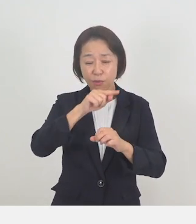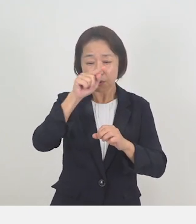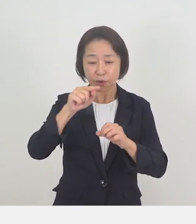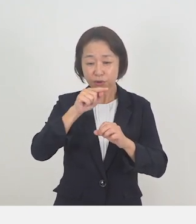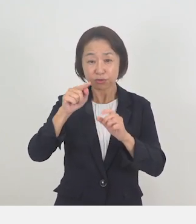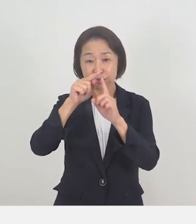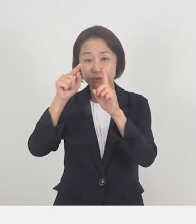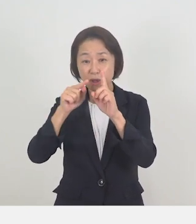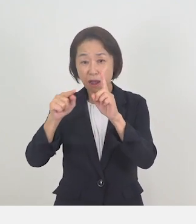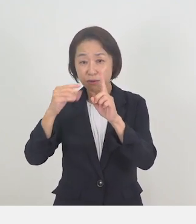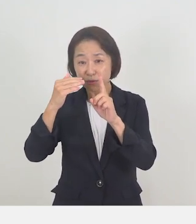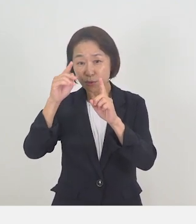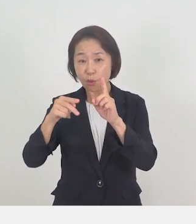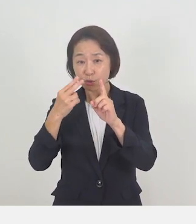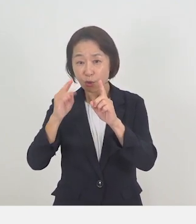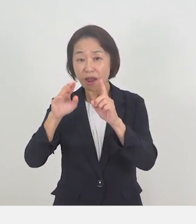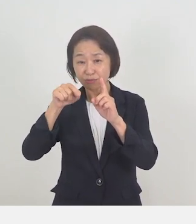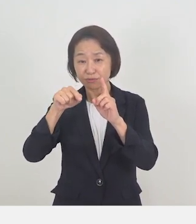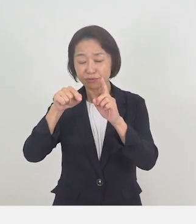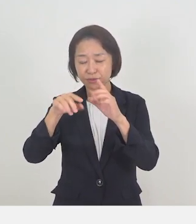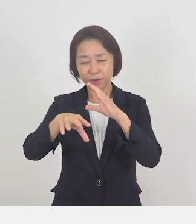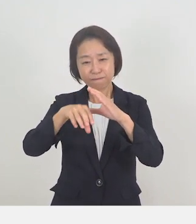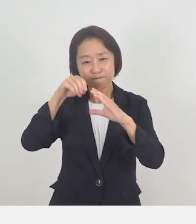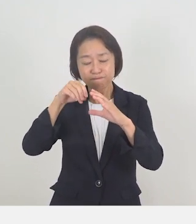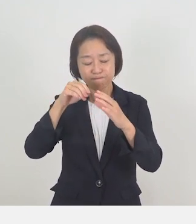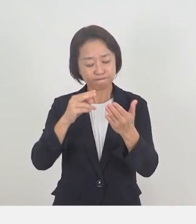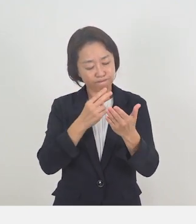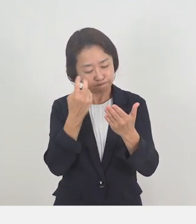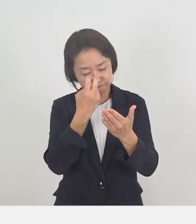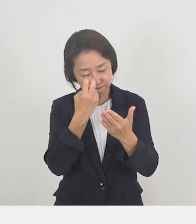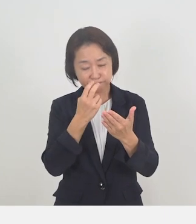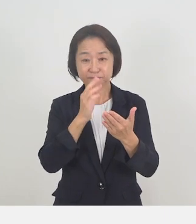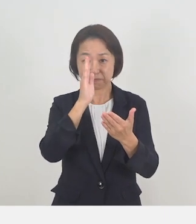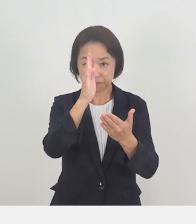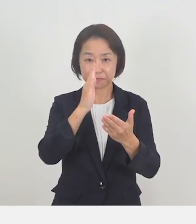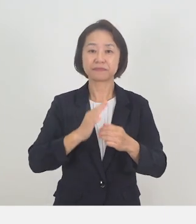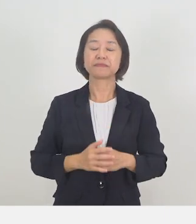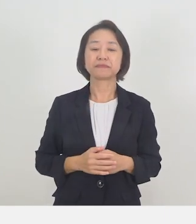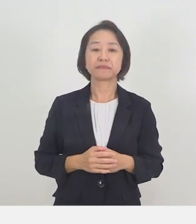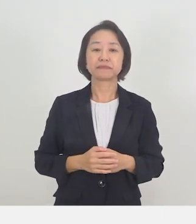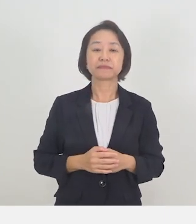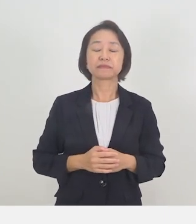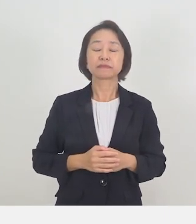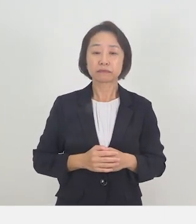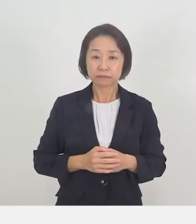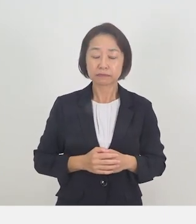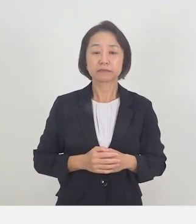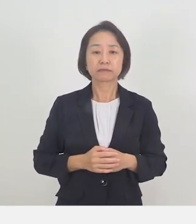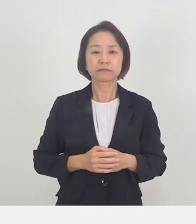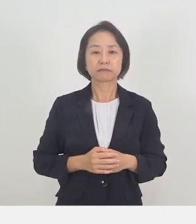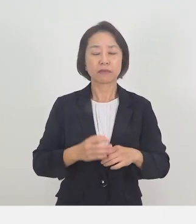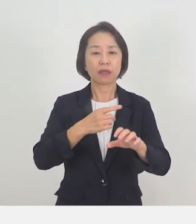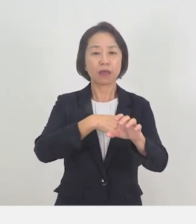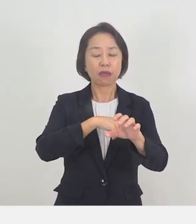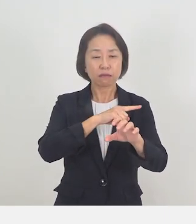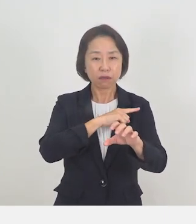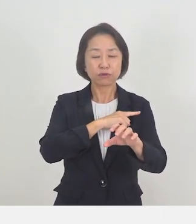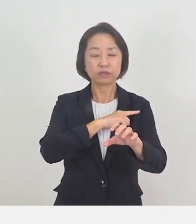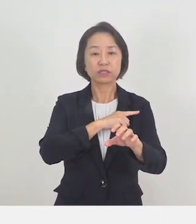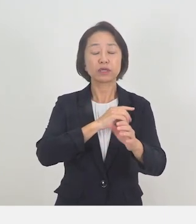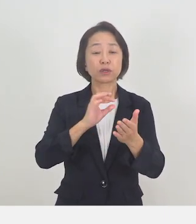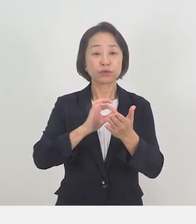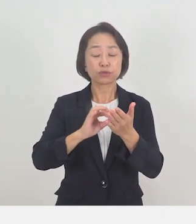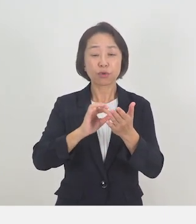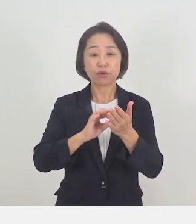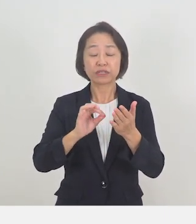記載しておりますのでこちらの方も是非参考にしてください初めにエネルギー消費性能の指標